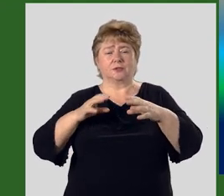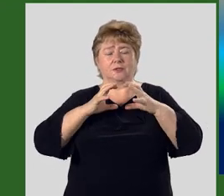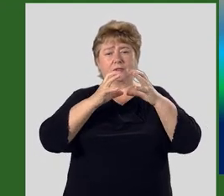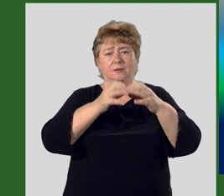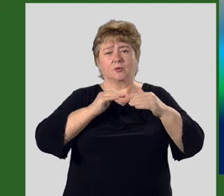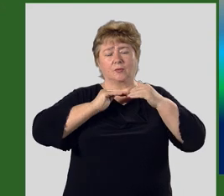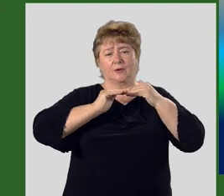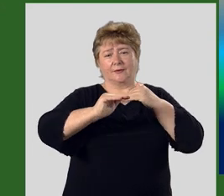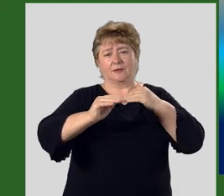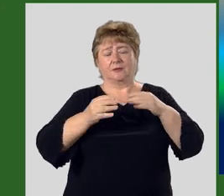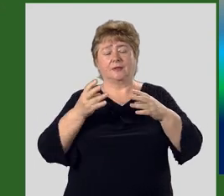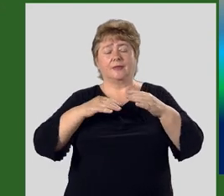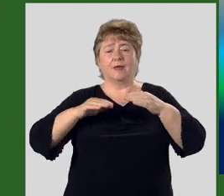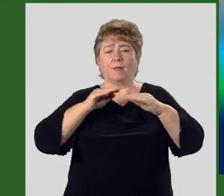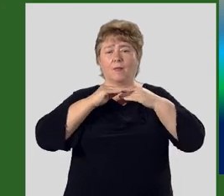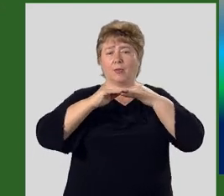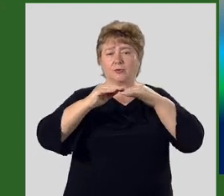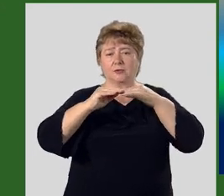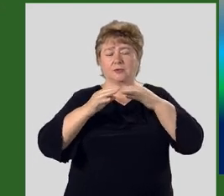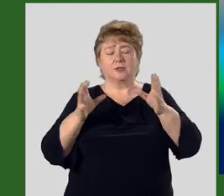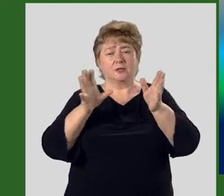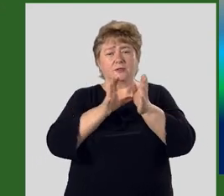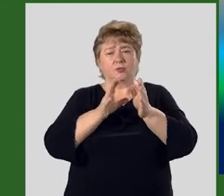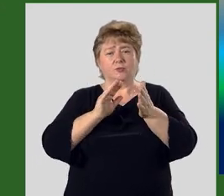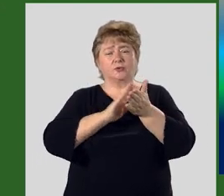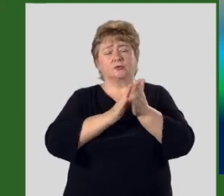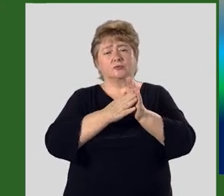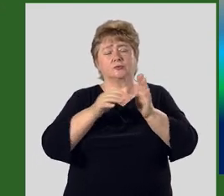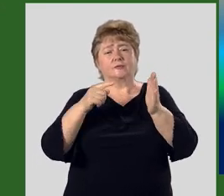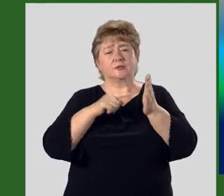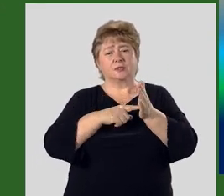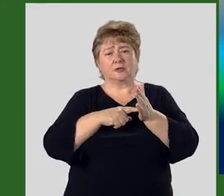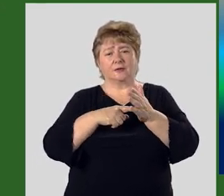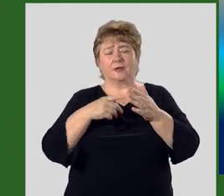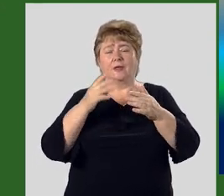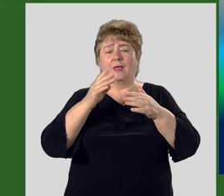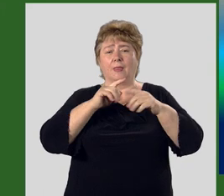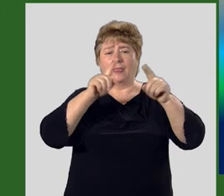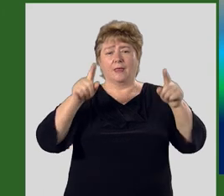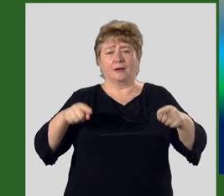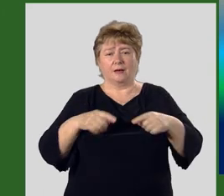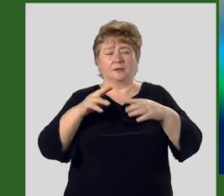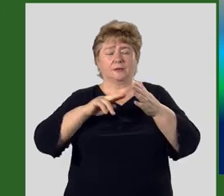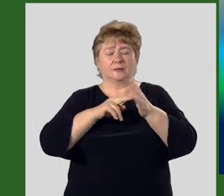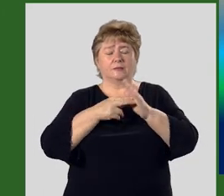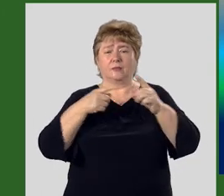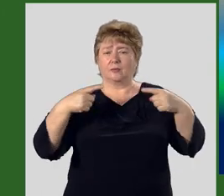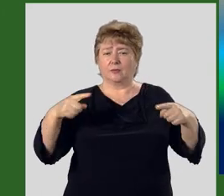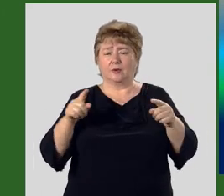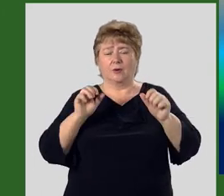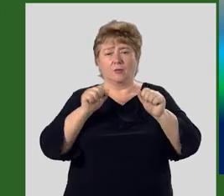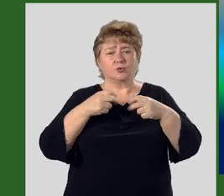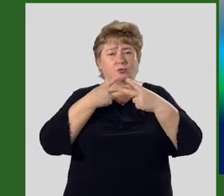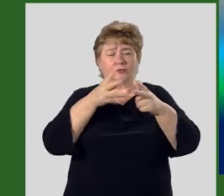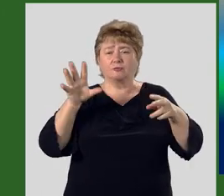земной поверхности на плоскости с помощью условных знаков. На карте, в отличие от плана, можно